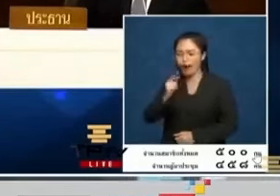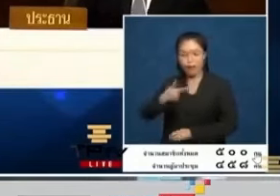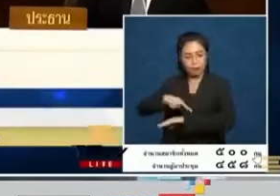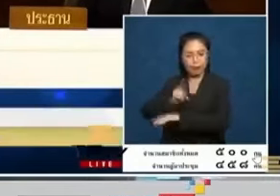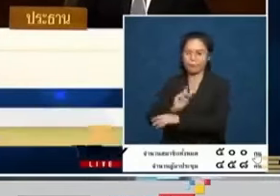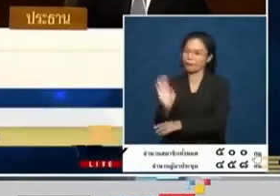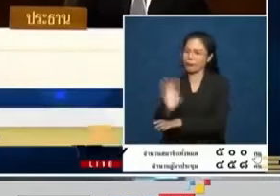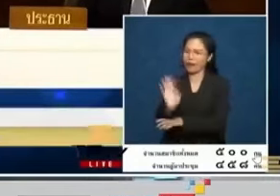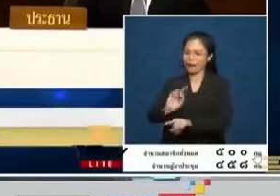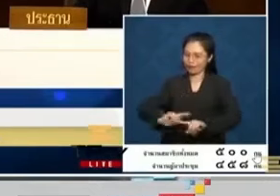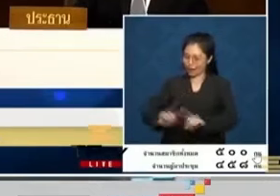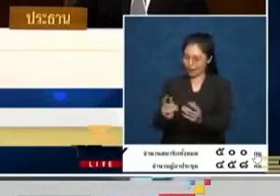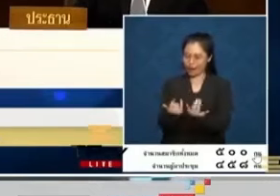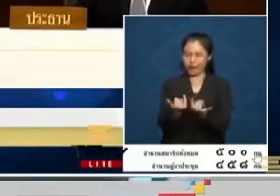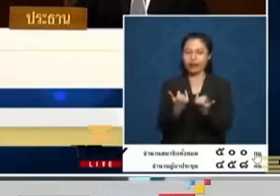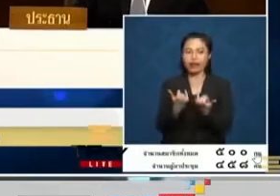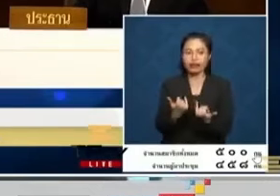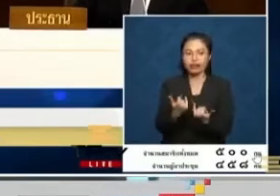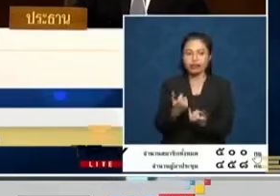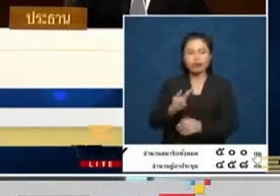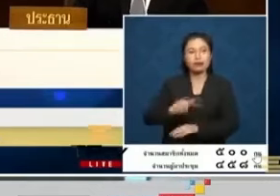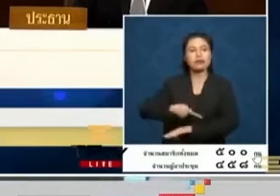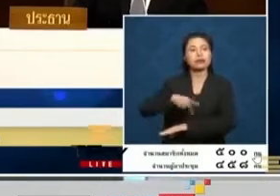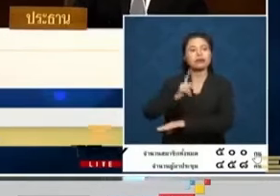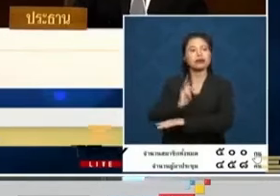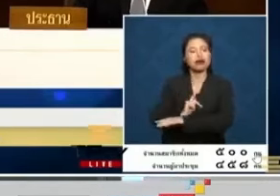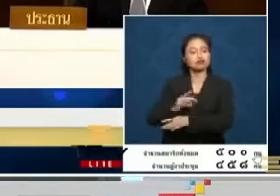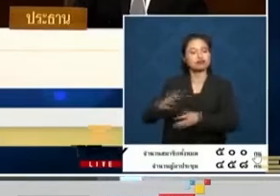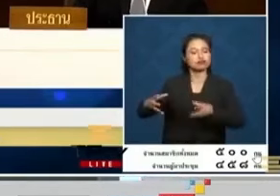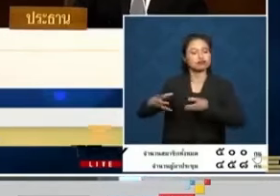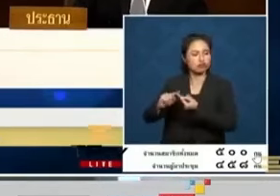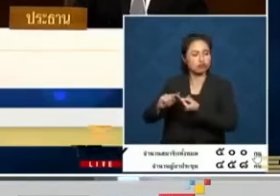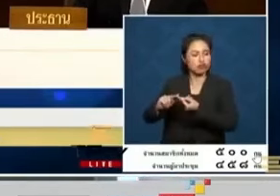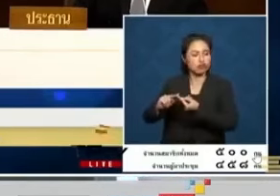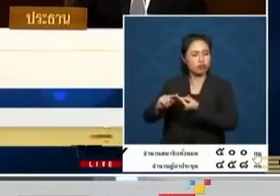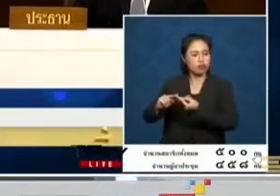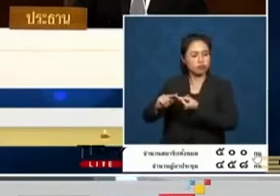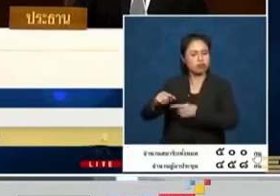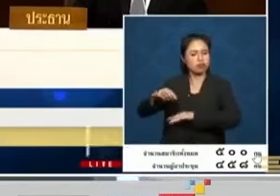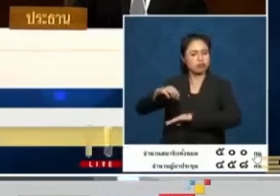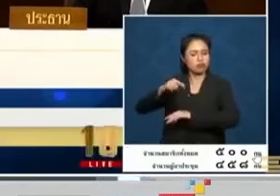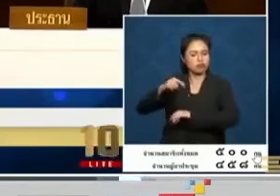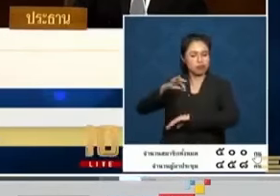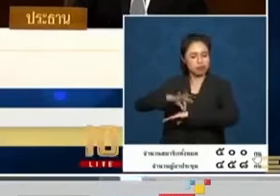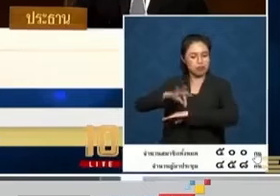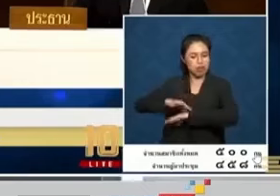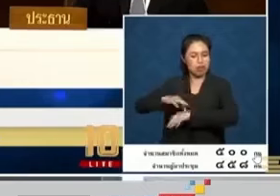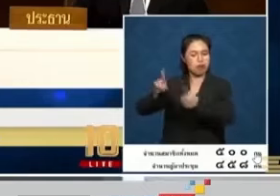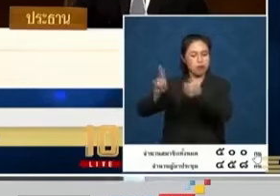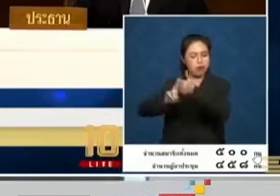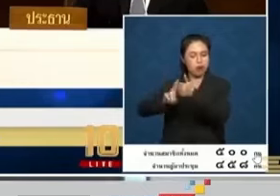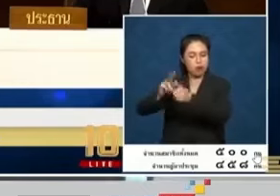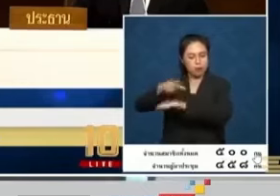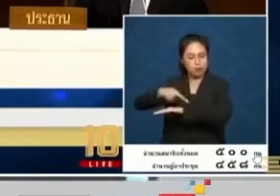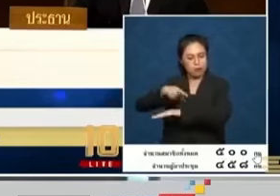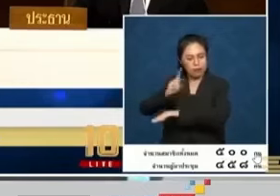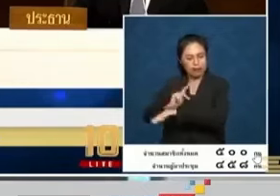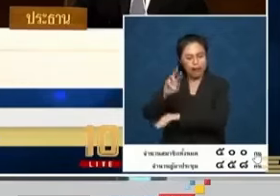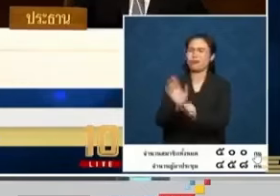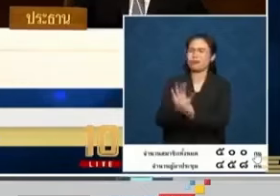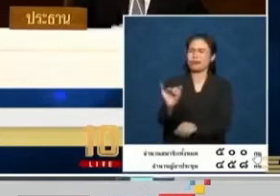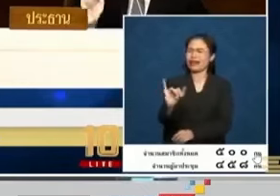112ประชาชนไปแสดงความเห็นในเว็บรัฐสภาแล้วบอกว่าท่านไม่ควรเดินต่อแต่มันยังเดินต่อไม่มีปัญหาเลย โดนทุกด